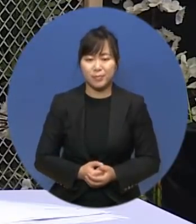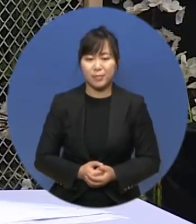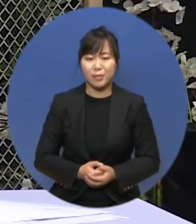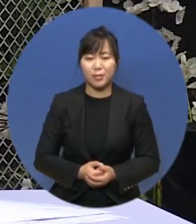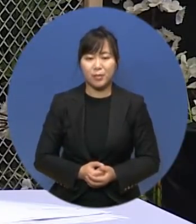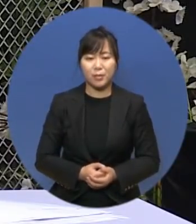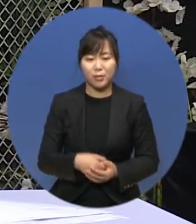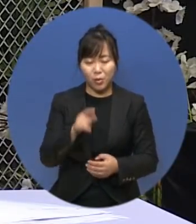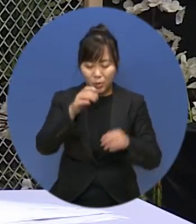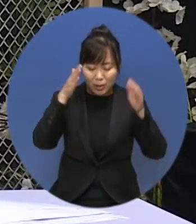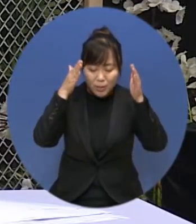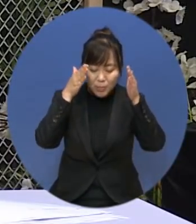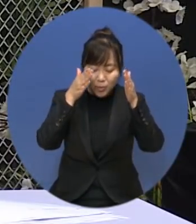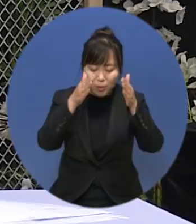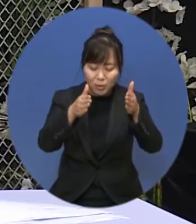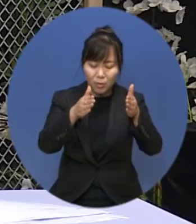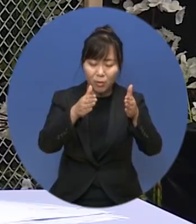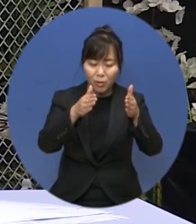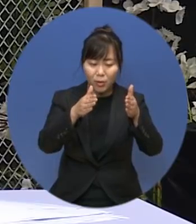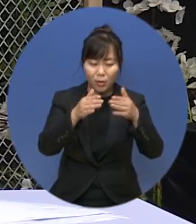거기에 집중해서